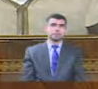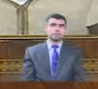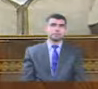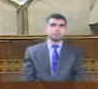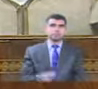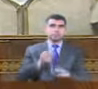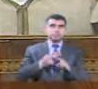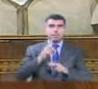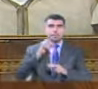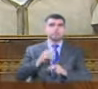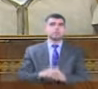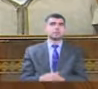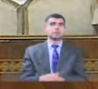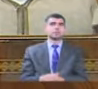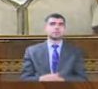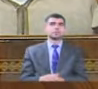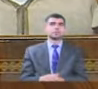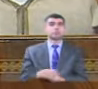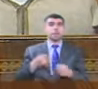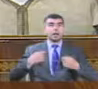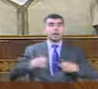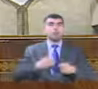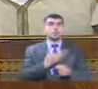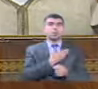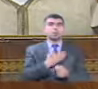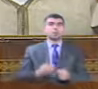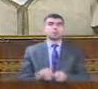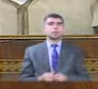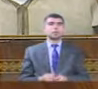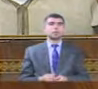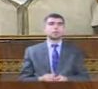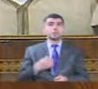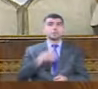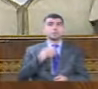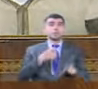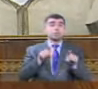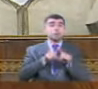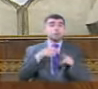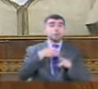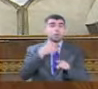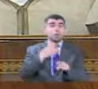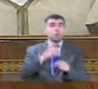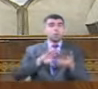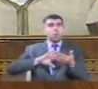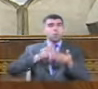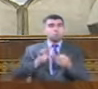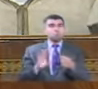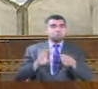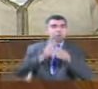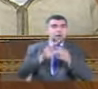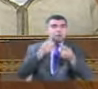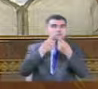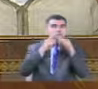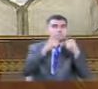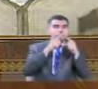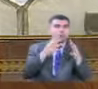بسم الله الرحمن الرحيم. السيد رئيس الحكومة، وأنتم تقدمون حصيلة الشراكات مع مختلف المؤسسات